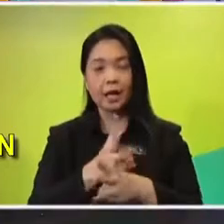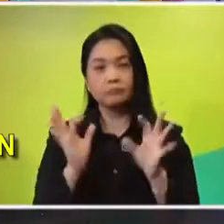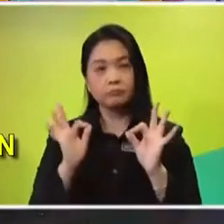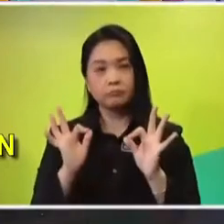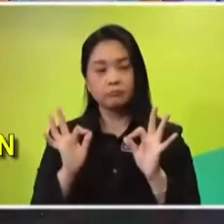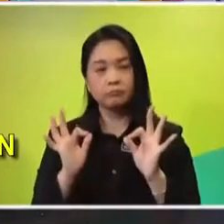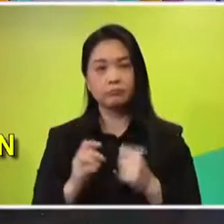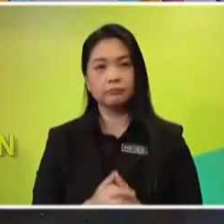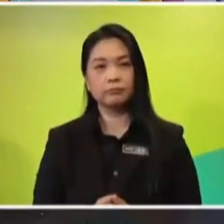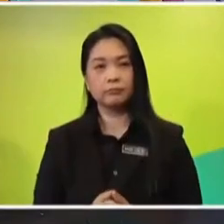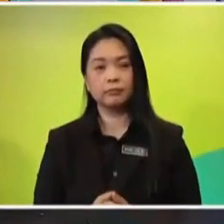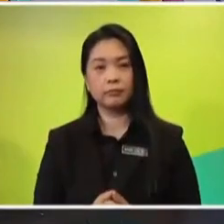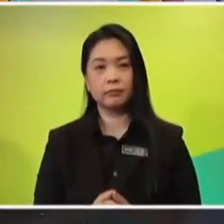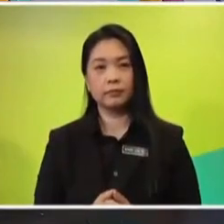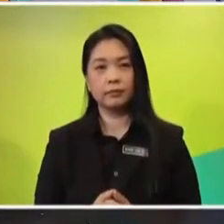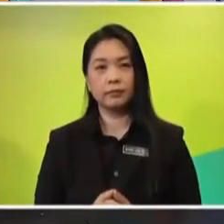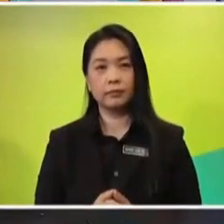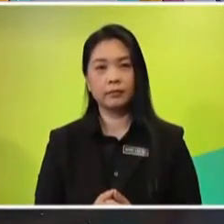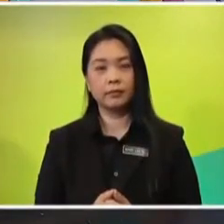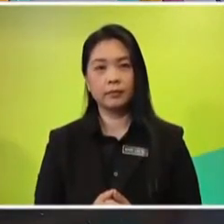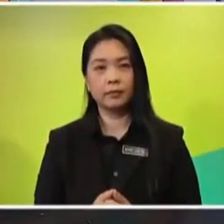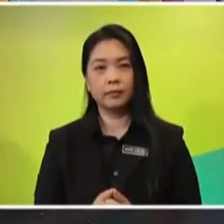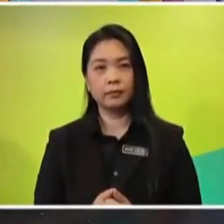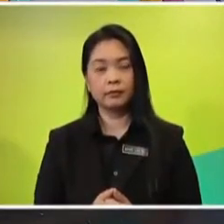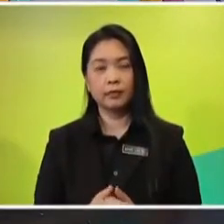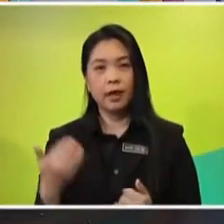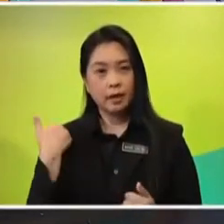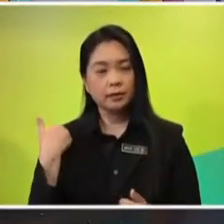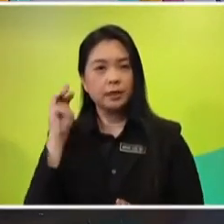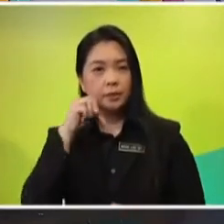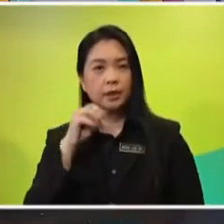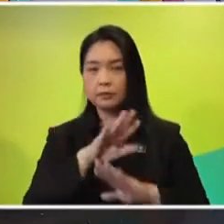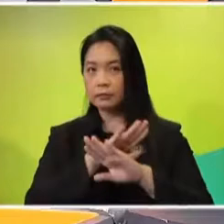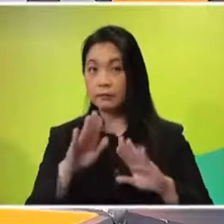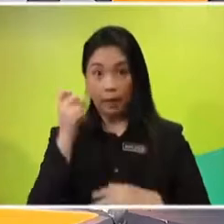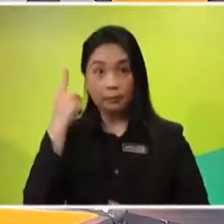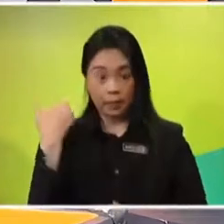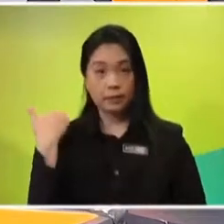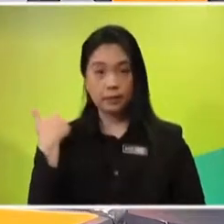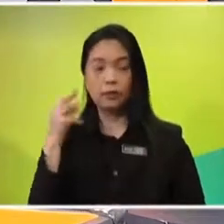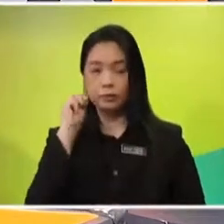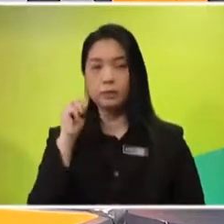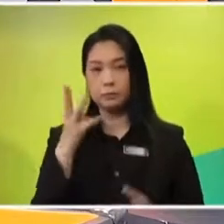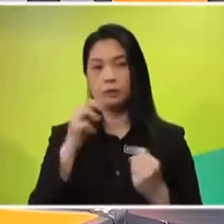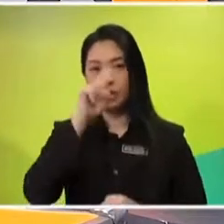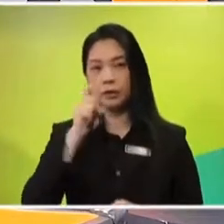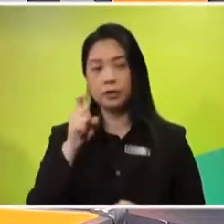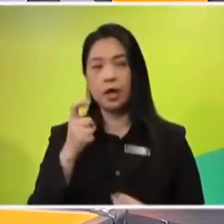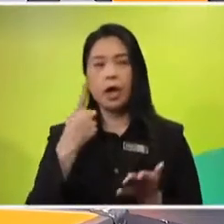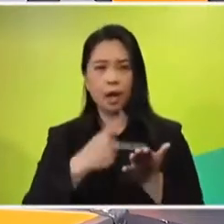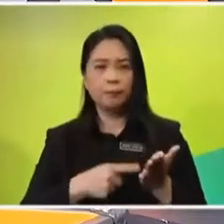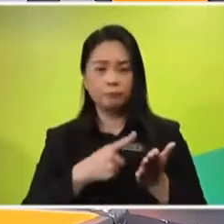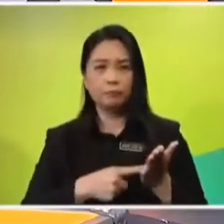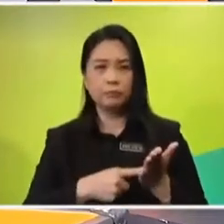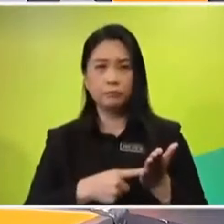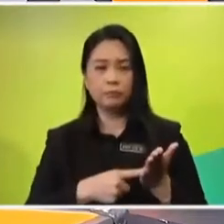ke apa lagi yang tak faham? Boleh tanya cikgu. Saya rasa ada satu soalan lagi saya tanya cikgu. Ya. Cikgu, apa agaknya